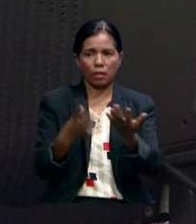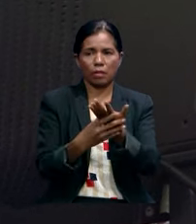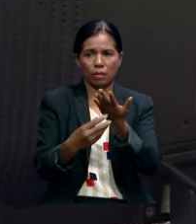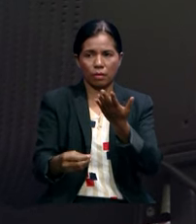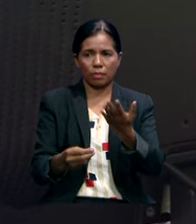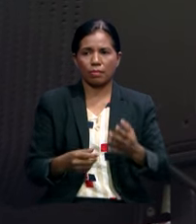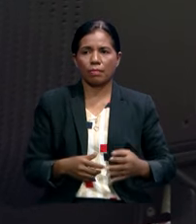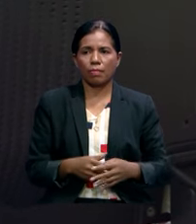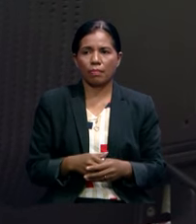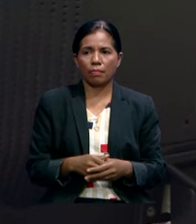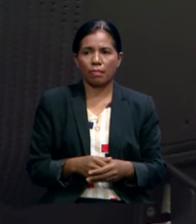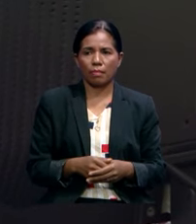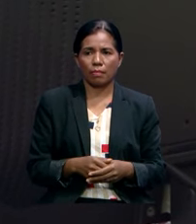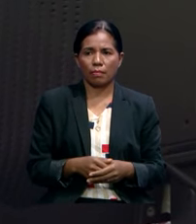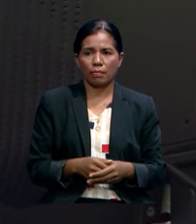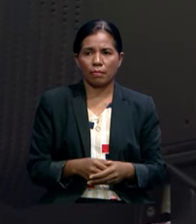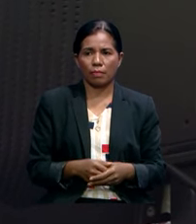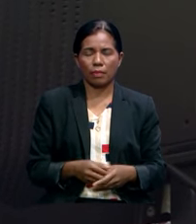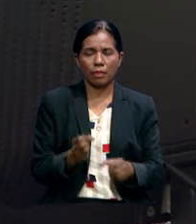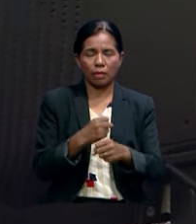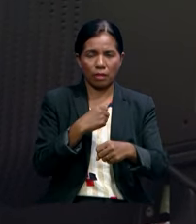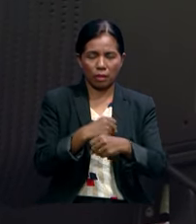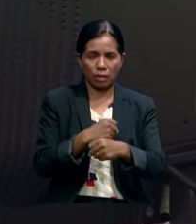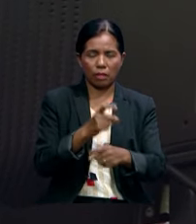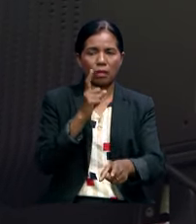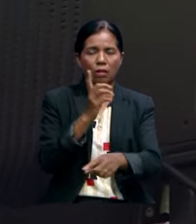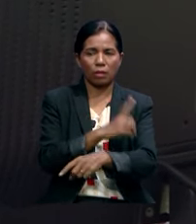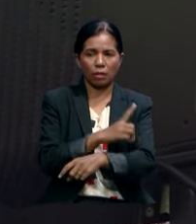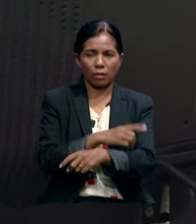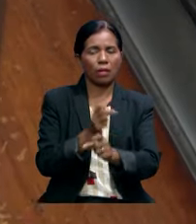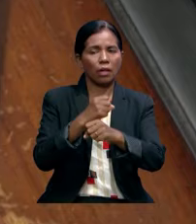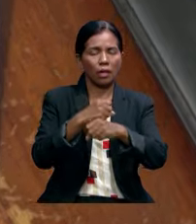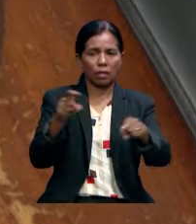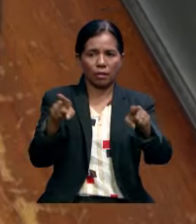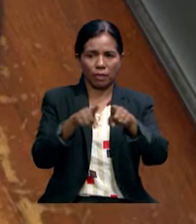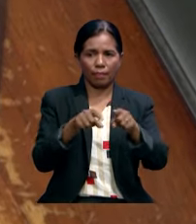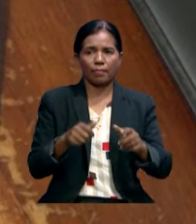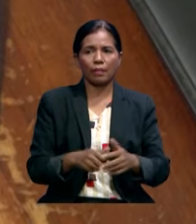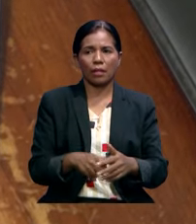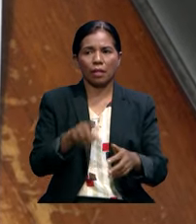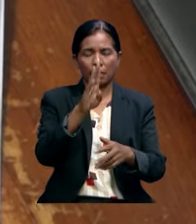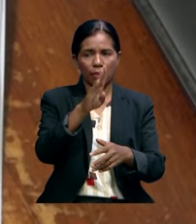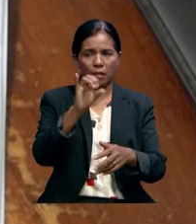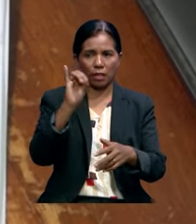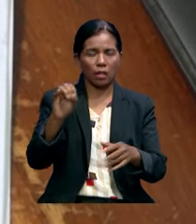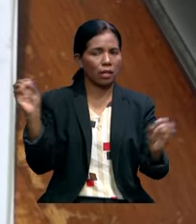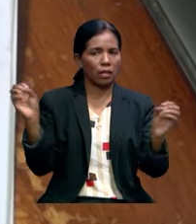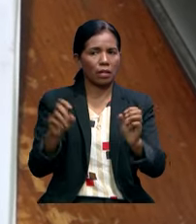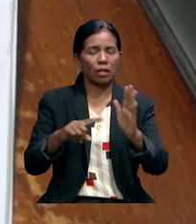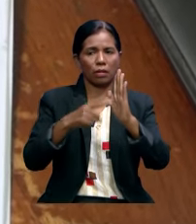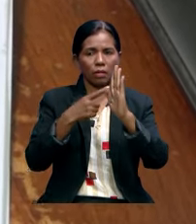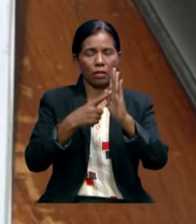fali dene maga ita sempre halo lor lor halo sempre Blanco bilhete identidade ne la iha hahu